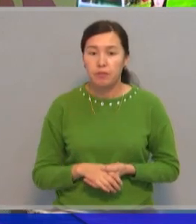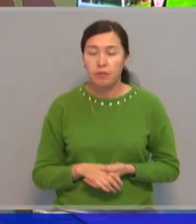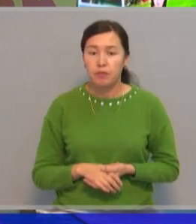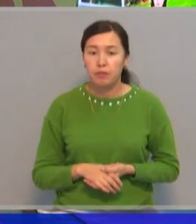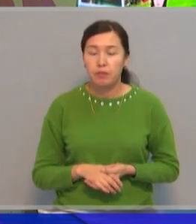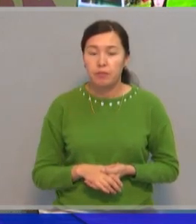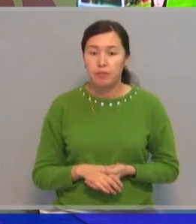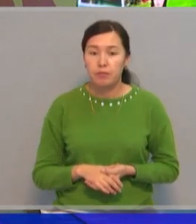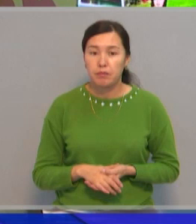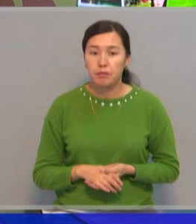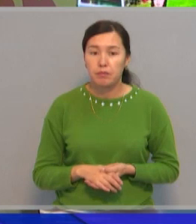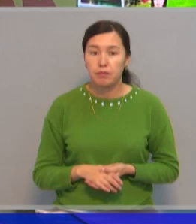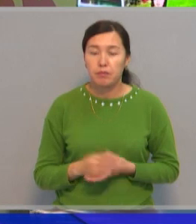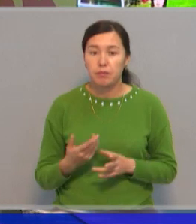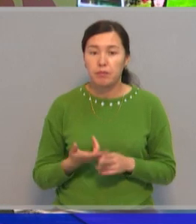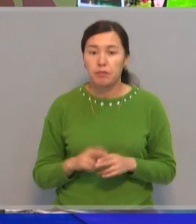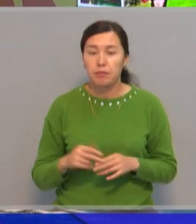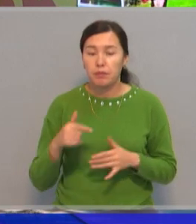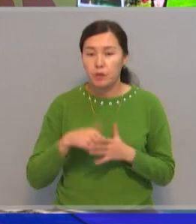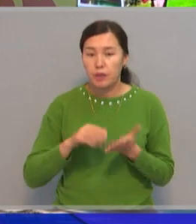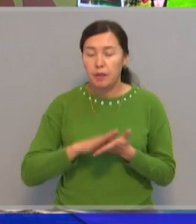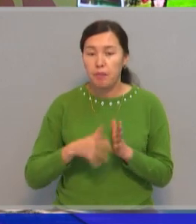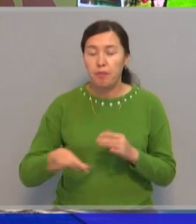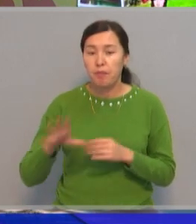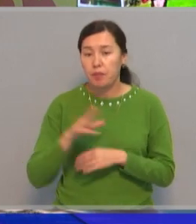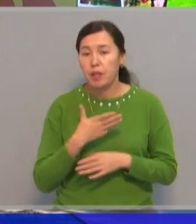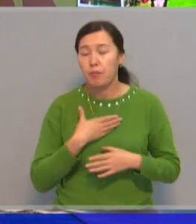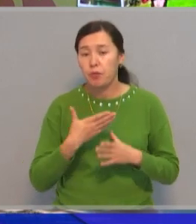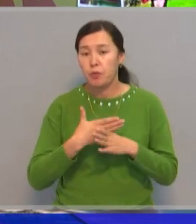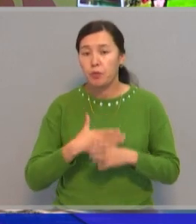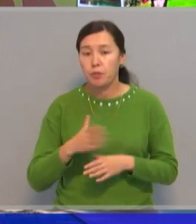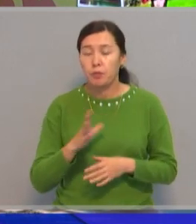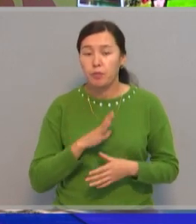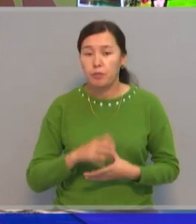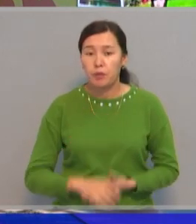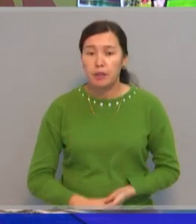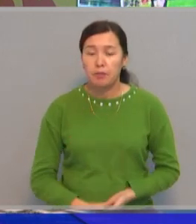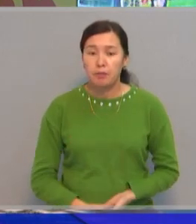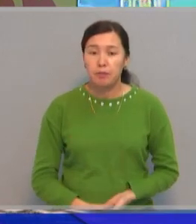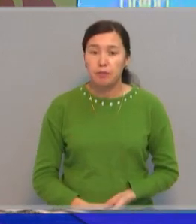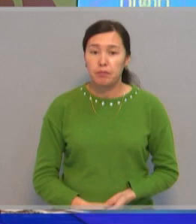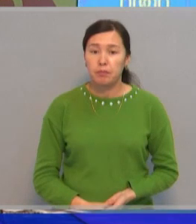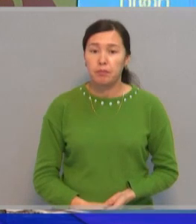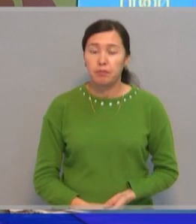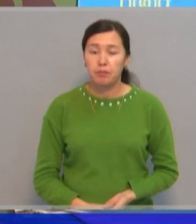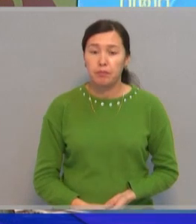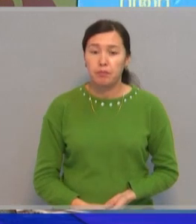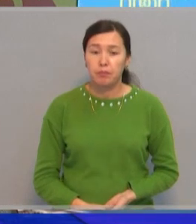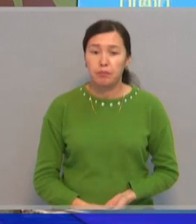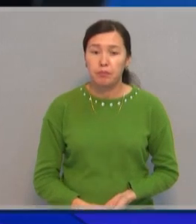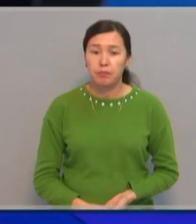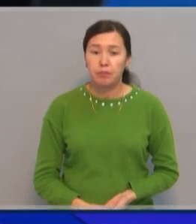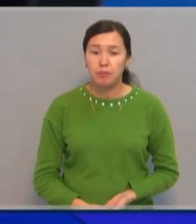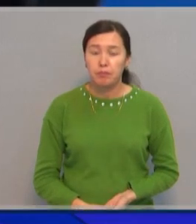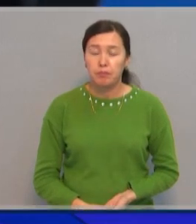Тәжиева. Сосын ішкі саясат барлығы бар. Бұл іс-шара концерттік деңгейде өткізіліп